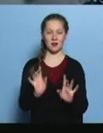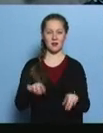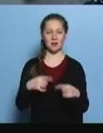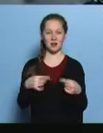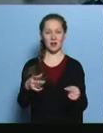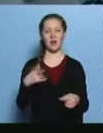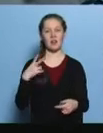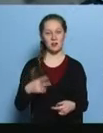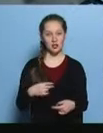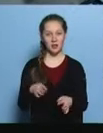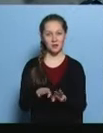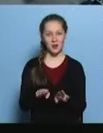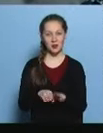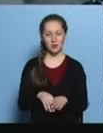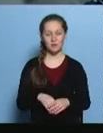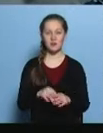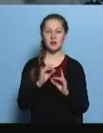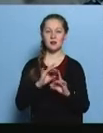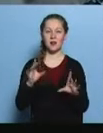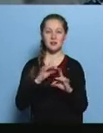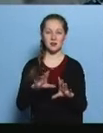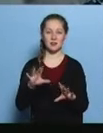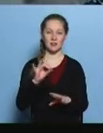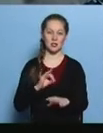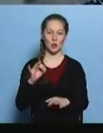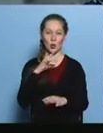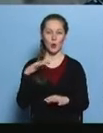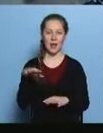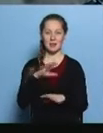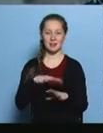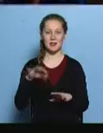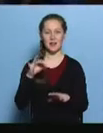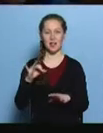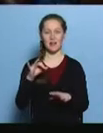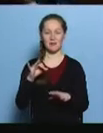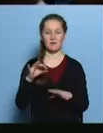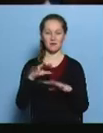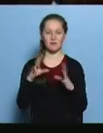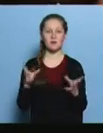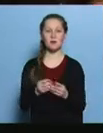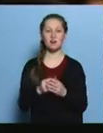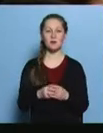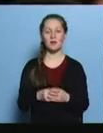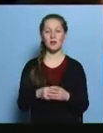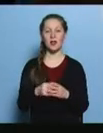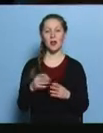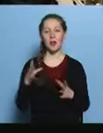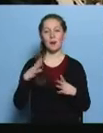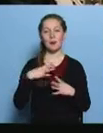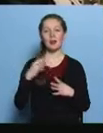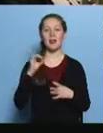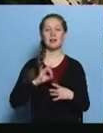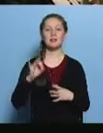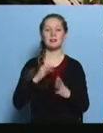дочерям даже рассказывать про историю России, историю страны. Впервые широкой аудитории представлена история